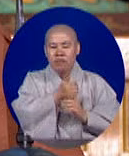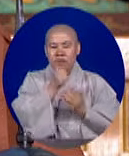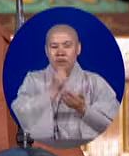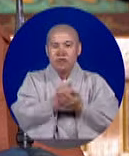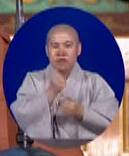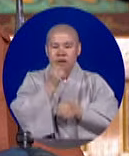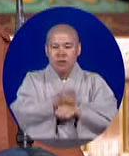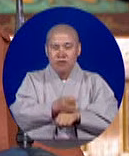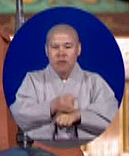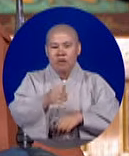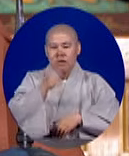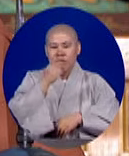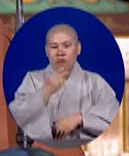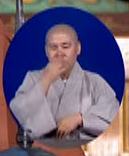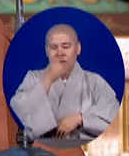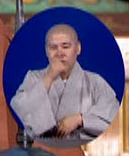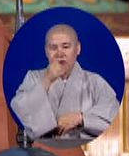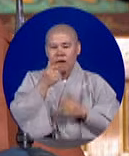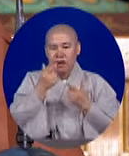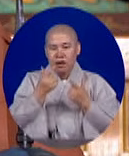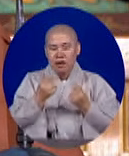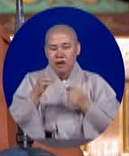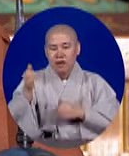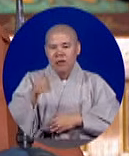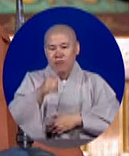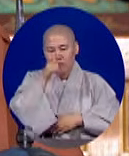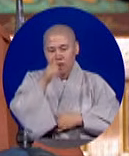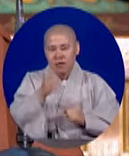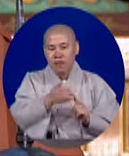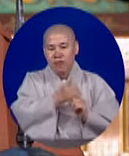다 중생처럼 가지고 있다고 그래서 부처님이라고는 안 해요.